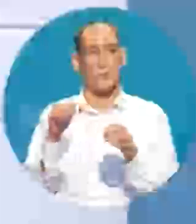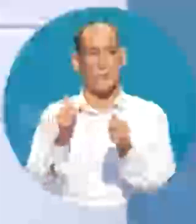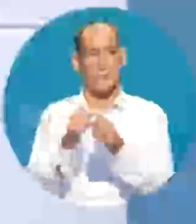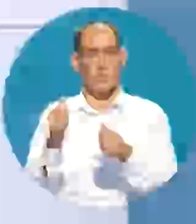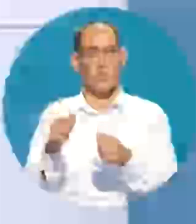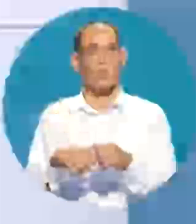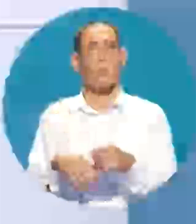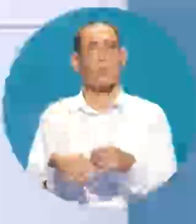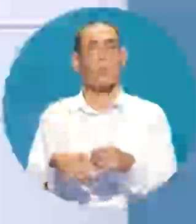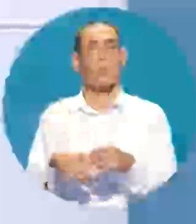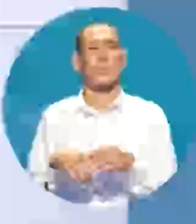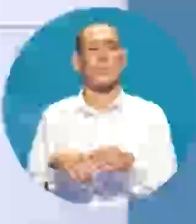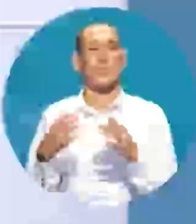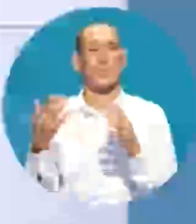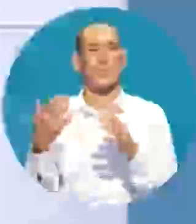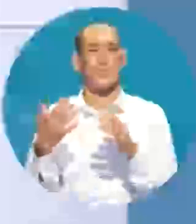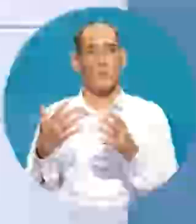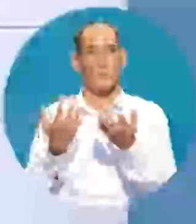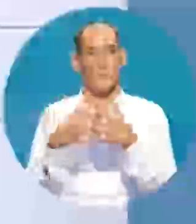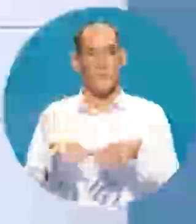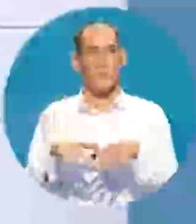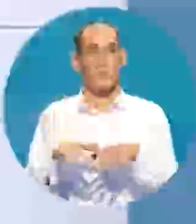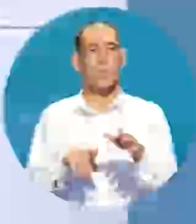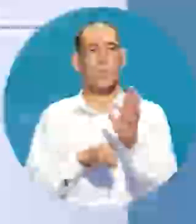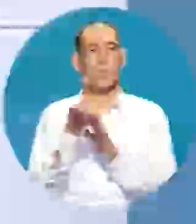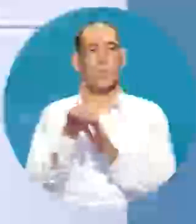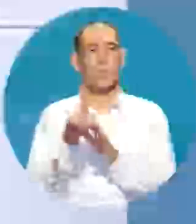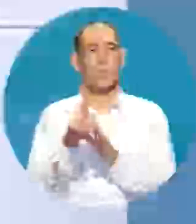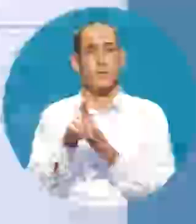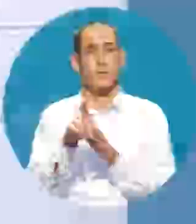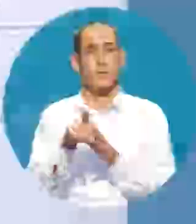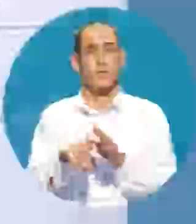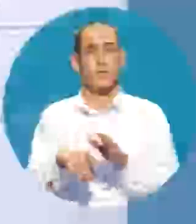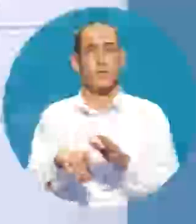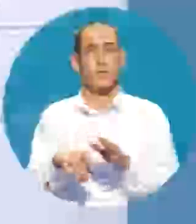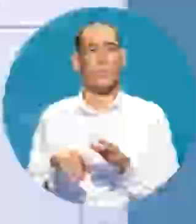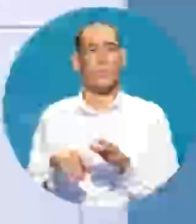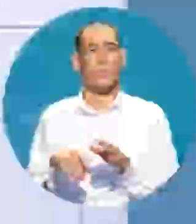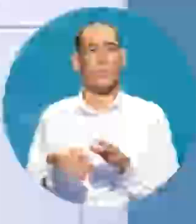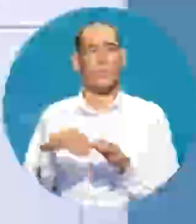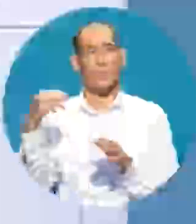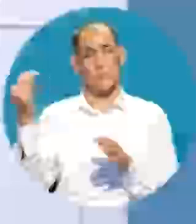үшін ортарақтан баслаймыз. Үлкен ілмек сызықты сызып аламыз.